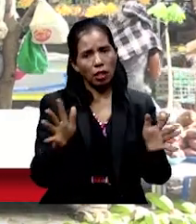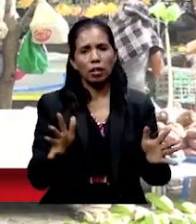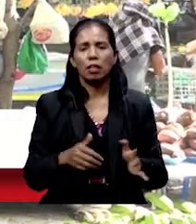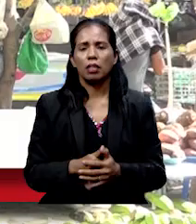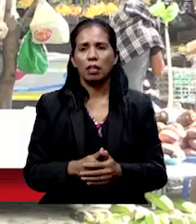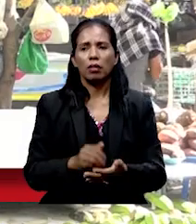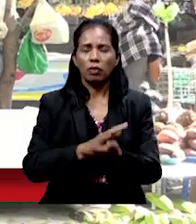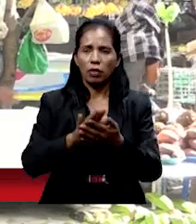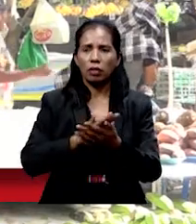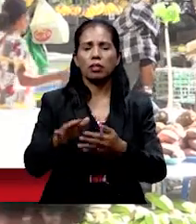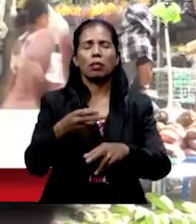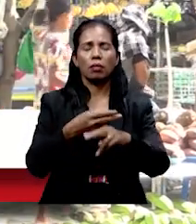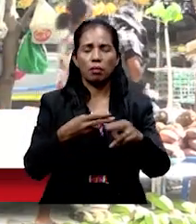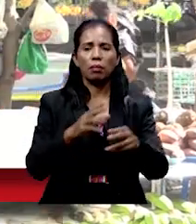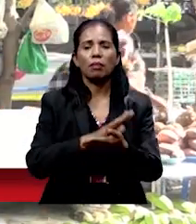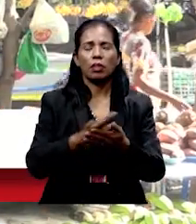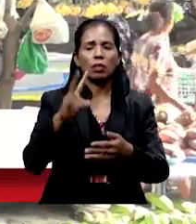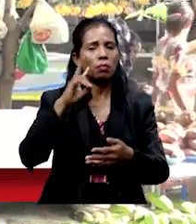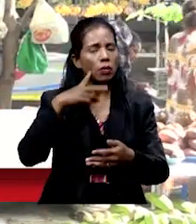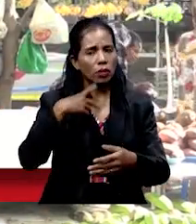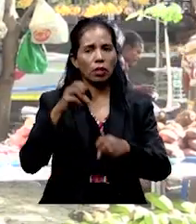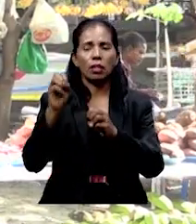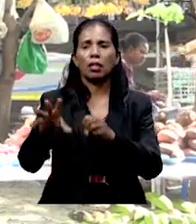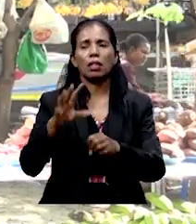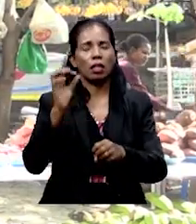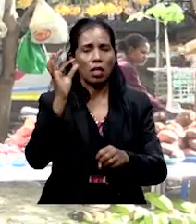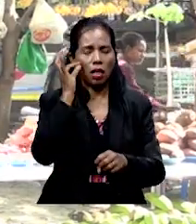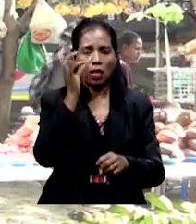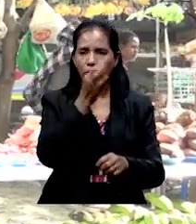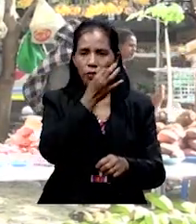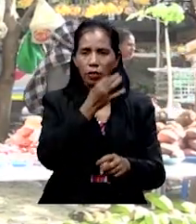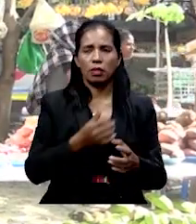balor fasi moro balor rega e funan entang ine kondisaun nebem